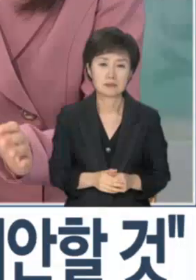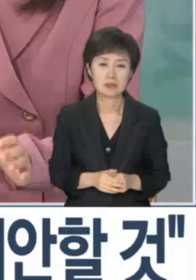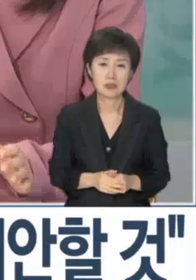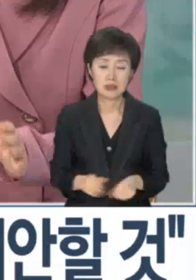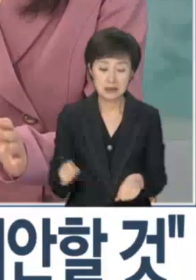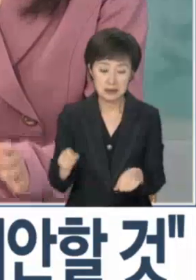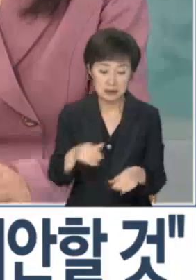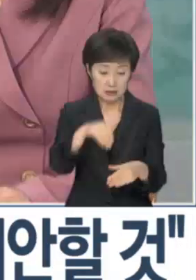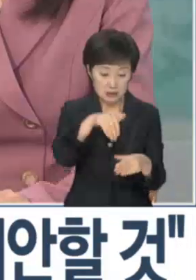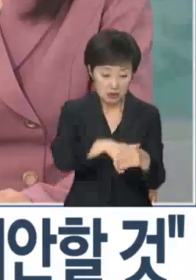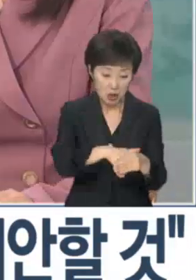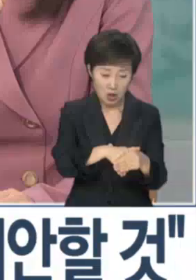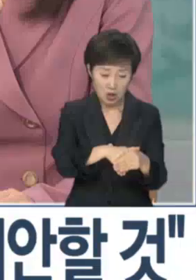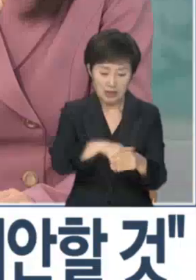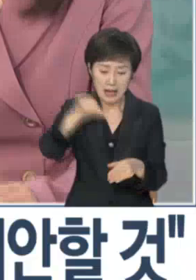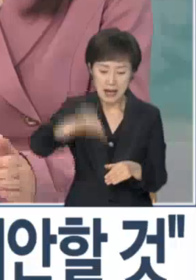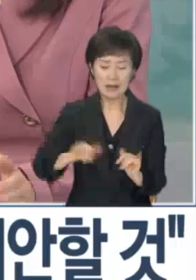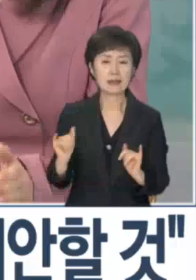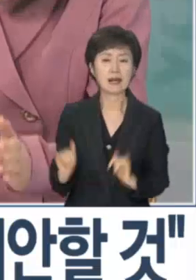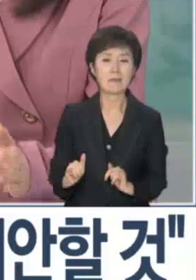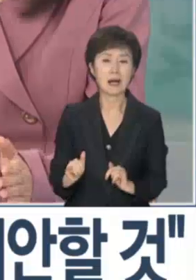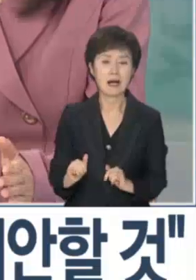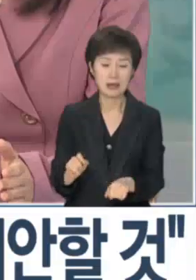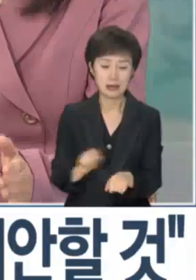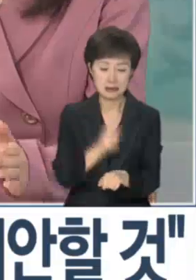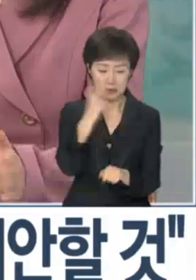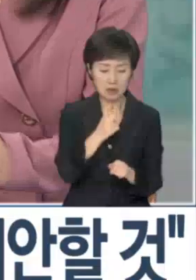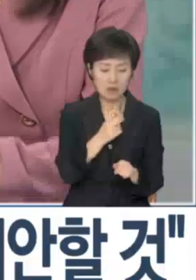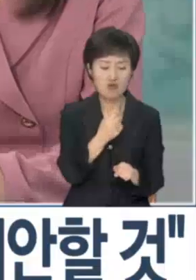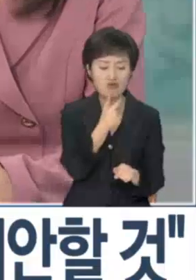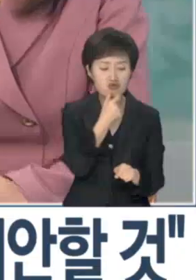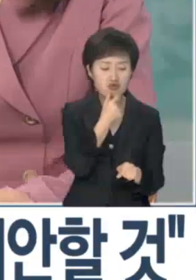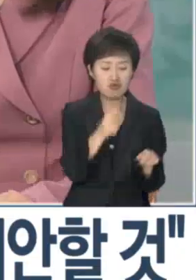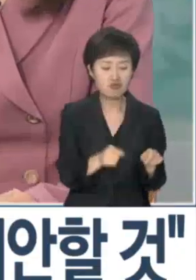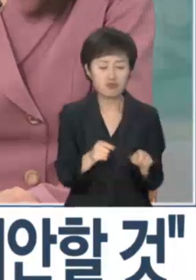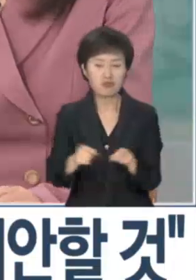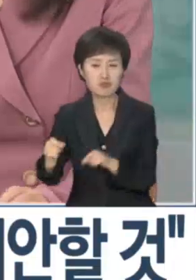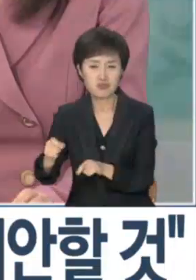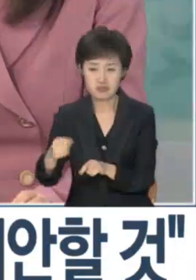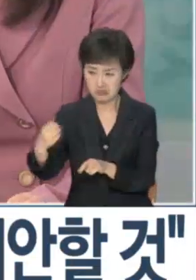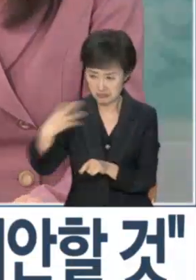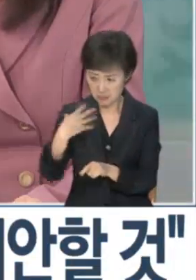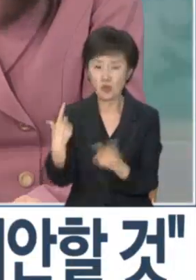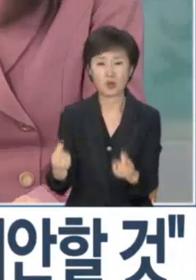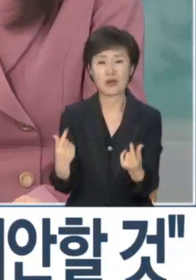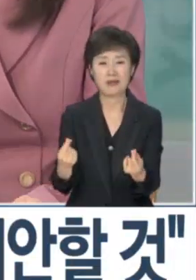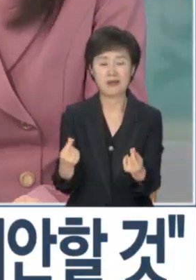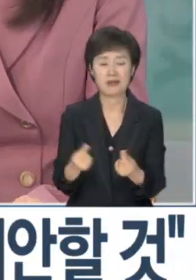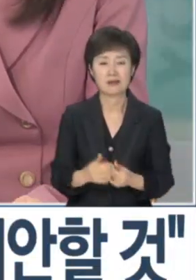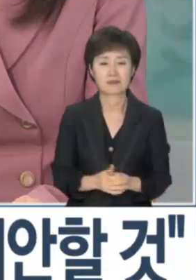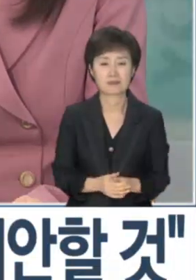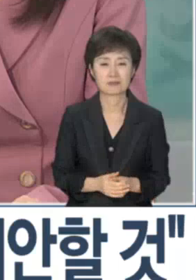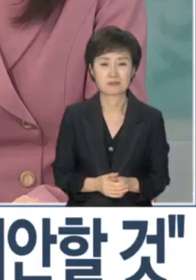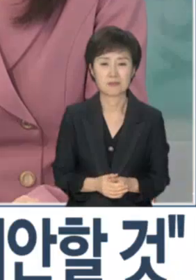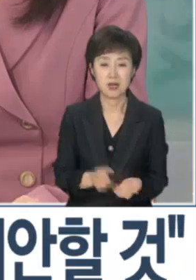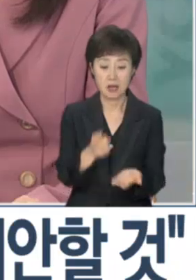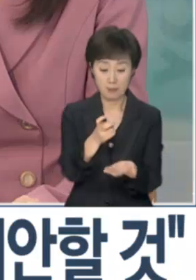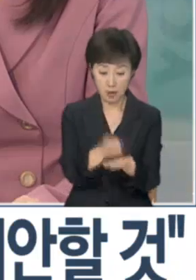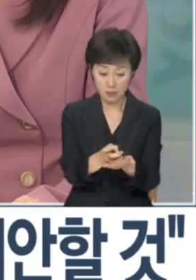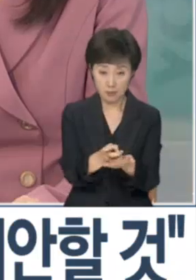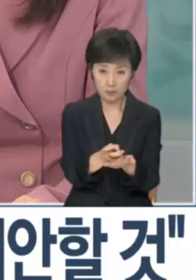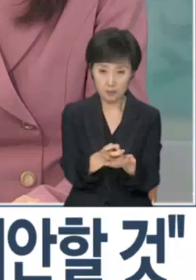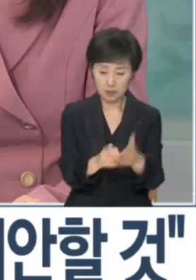결국에는 총선에 영향을 미칠까 두렵기 때문에 특검 자체를 총선 이후로 미루자 이런 것밖에 논리가 되지 않을 텐데요. 법 앞에